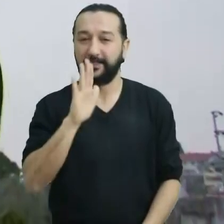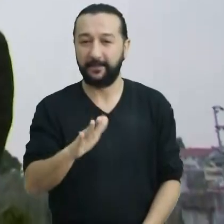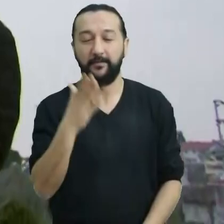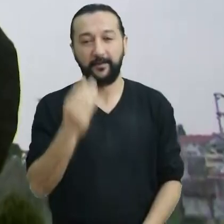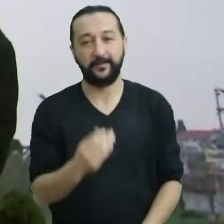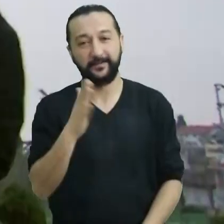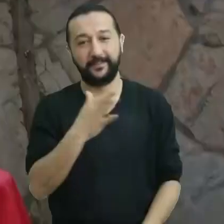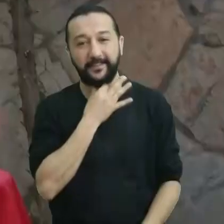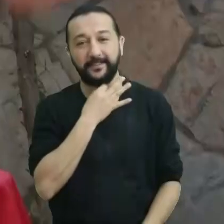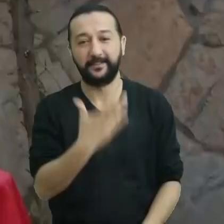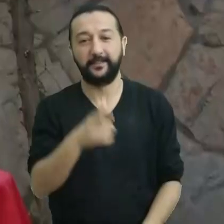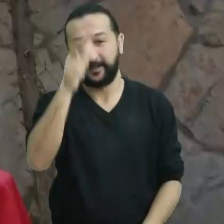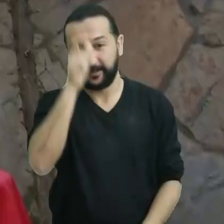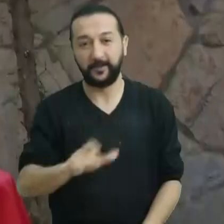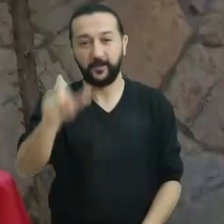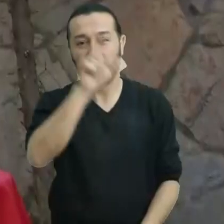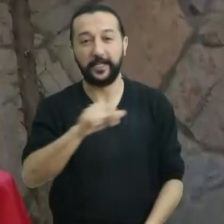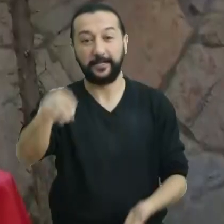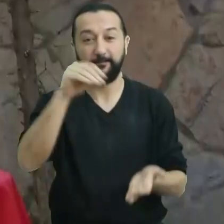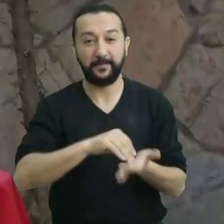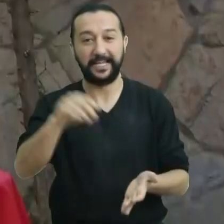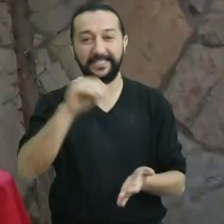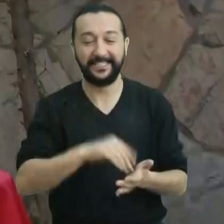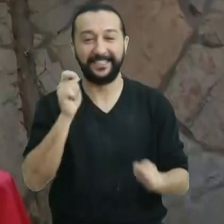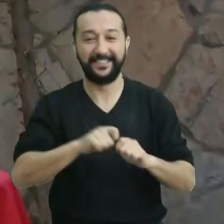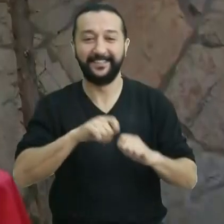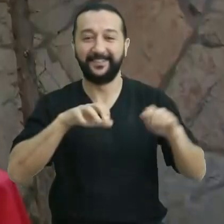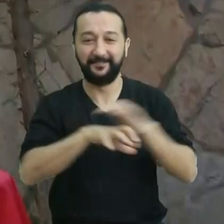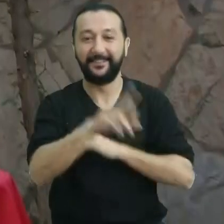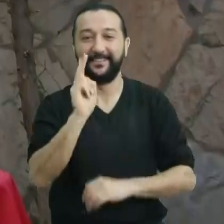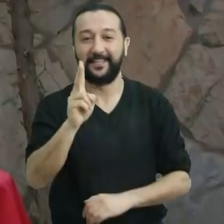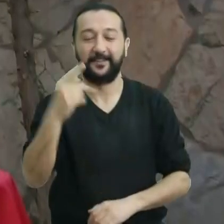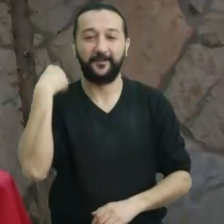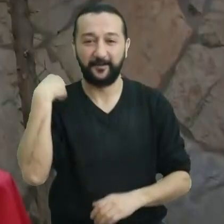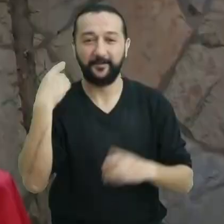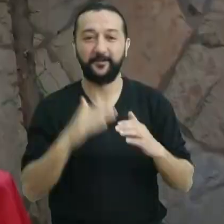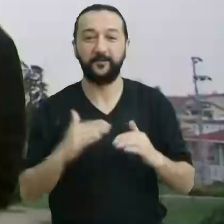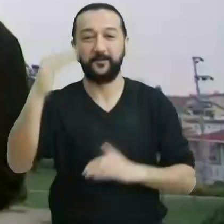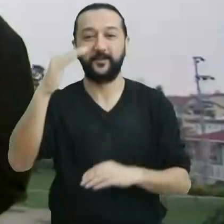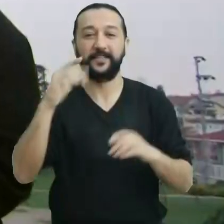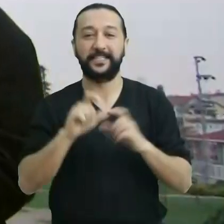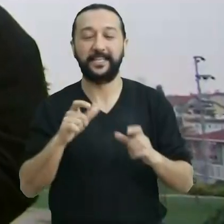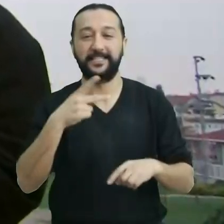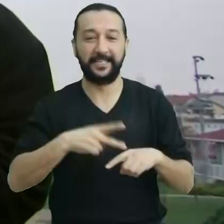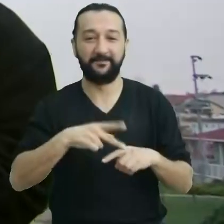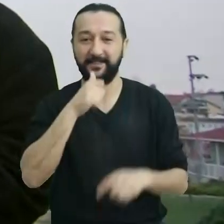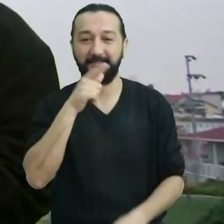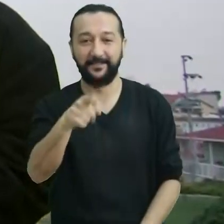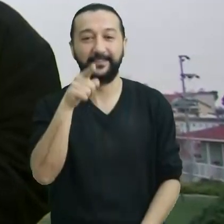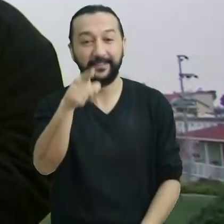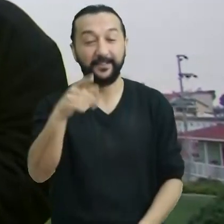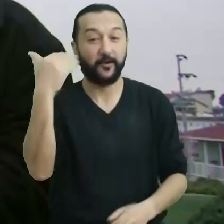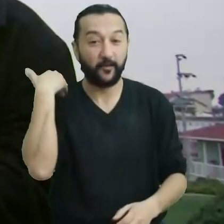olun valla. Türkiye'deki bahşiş sektörü senin omuzlarında yükseliyor Sarp'cığım. Senin